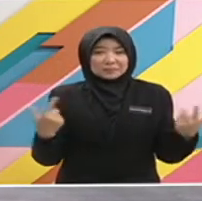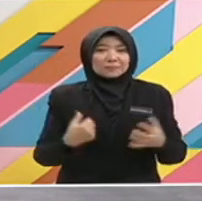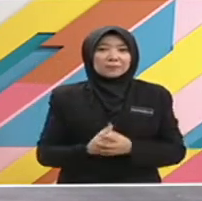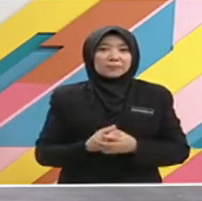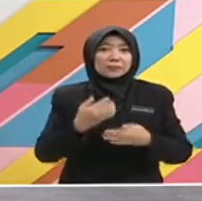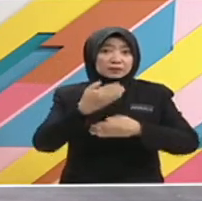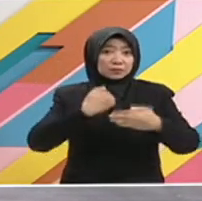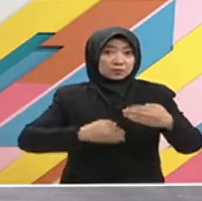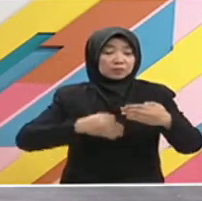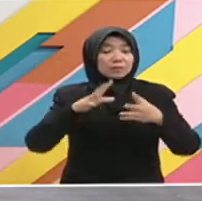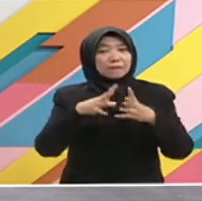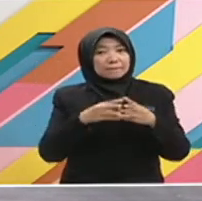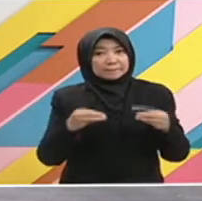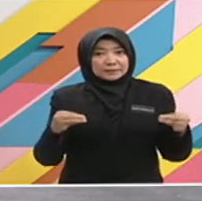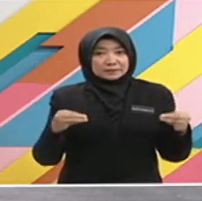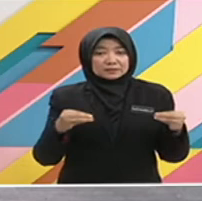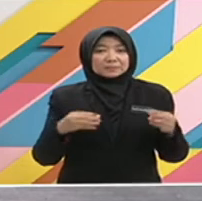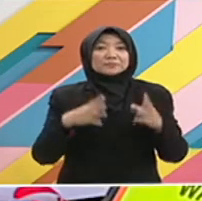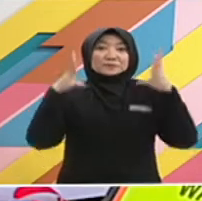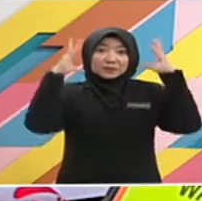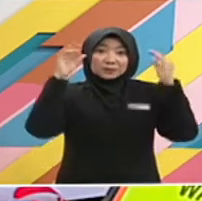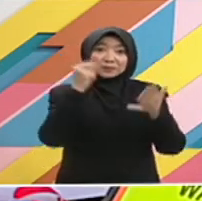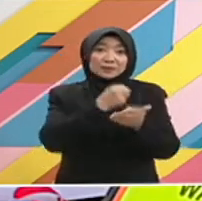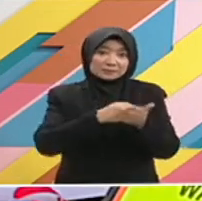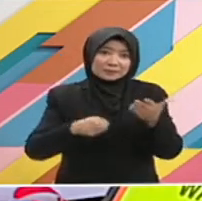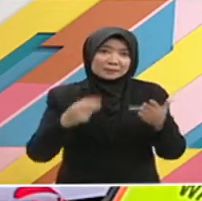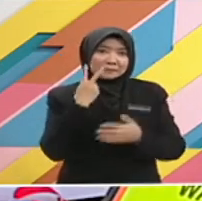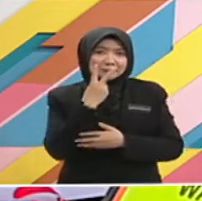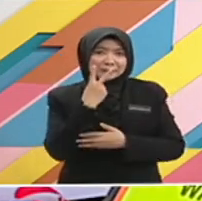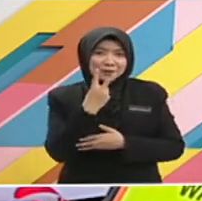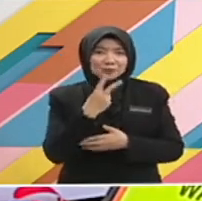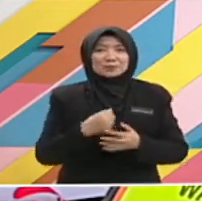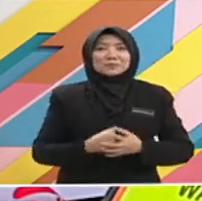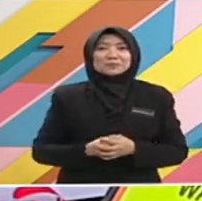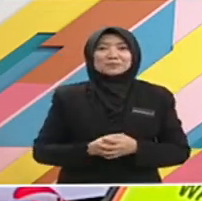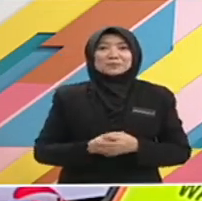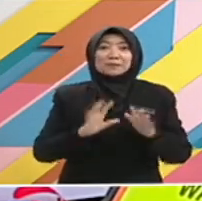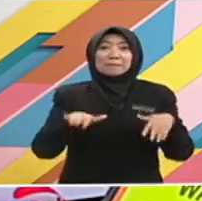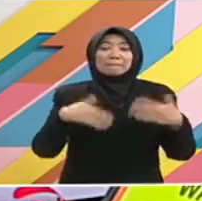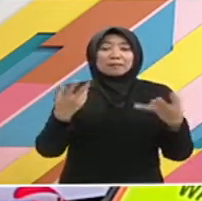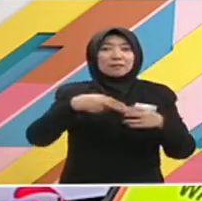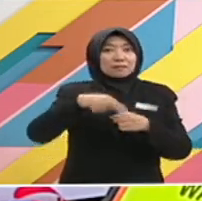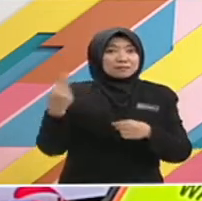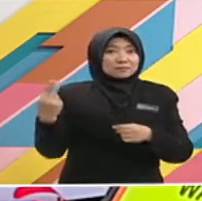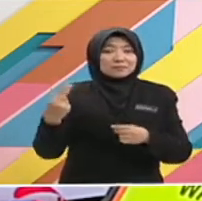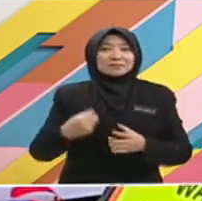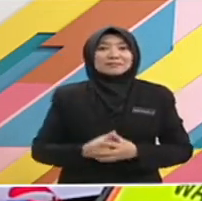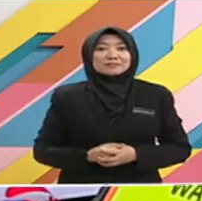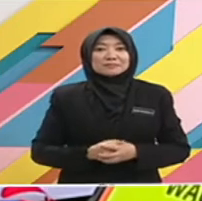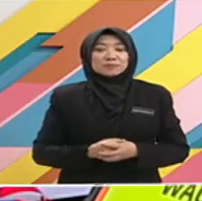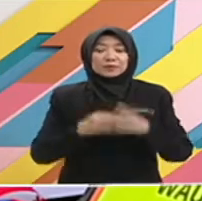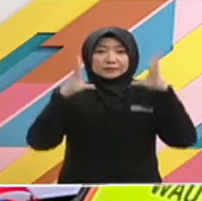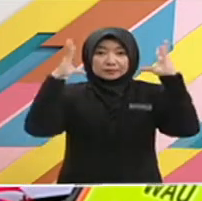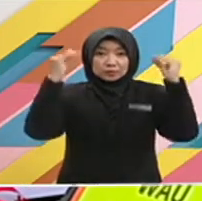berakhir. Betul. Cikgu nak nilai sikitlah Mira ya. Saya cuba, saya cuba. Seram kan? Baik, cikgu nak tanya.